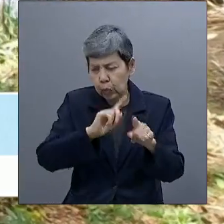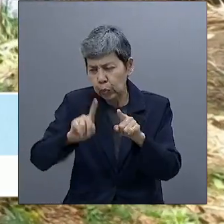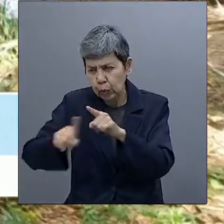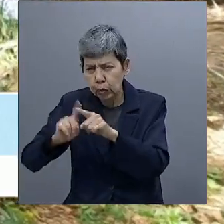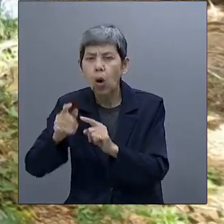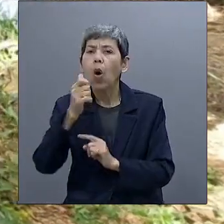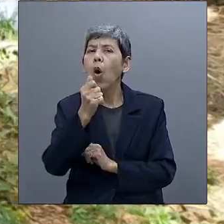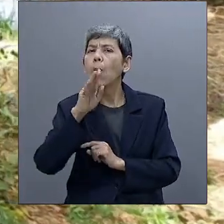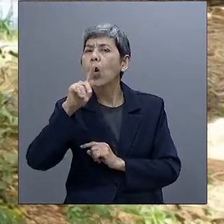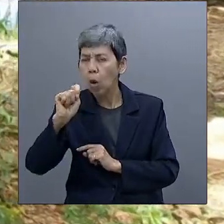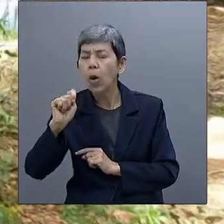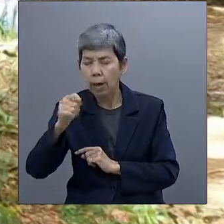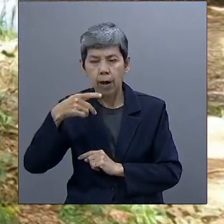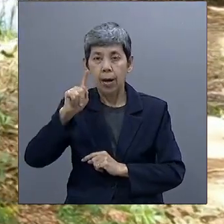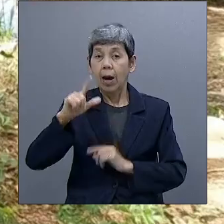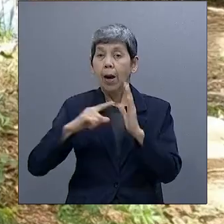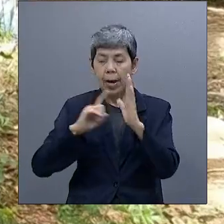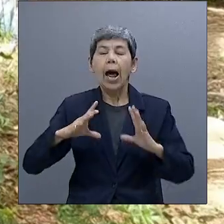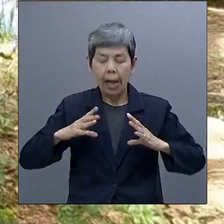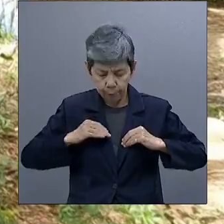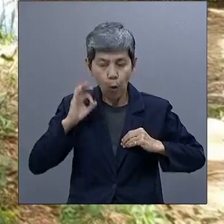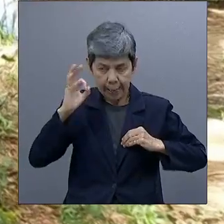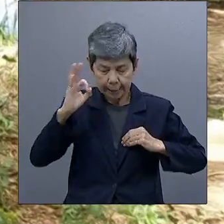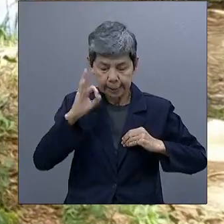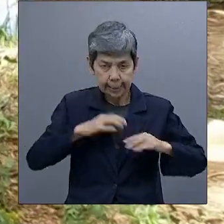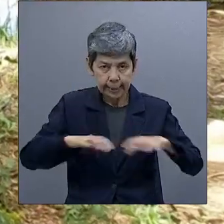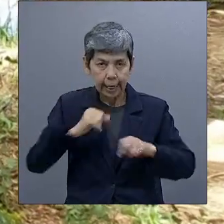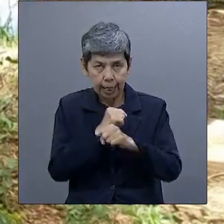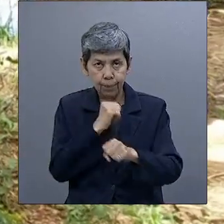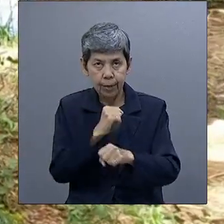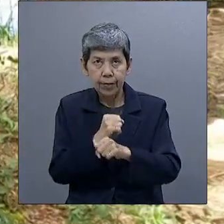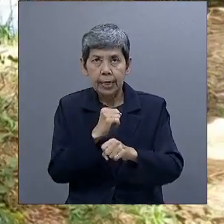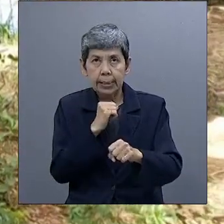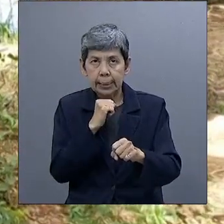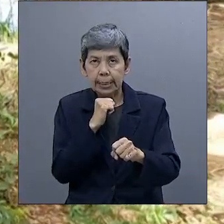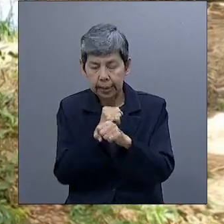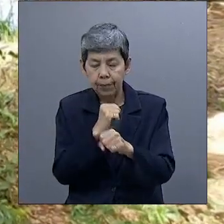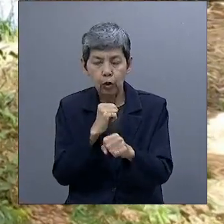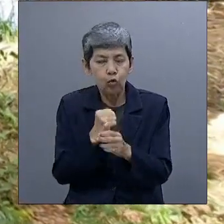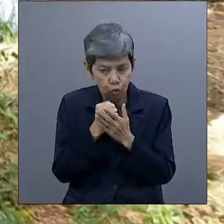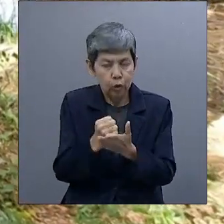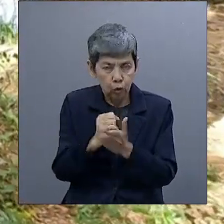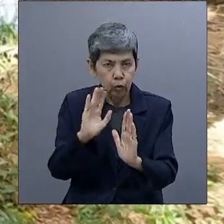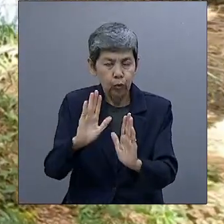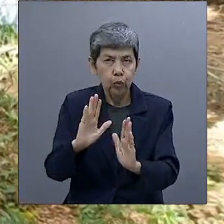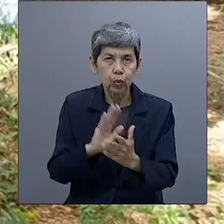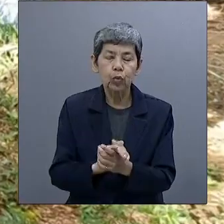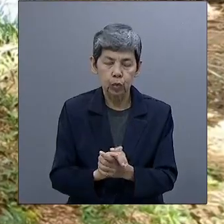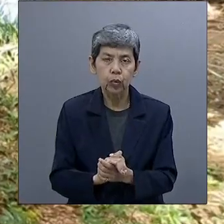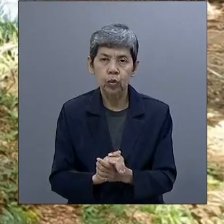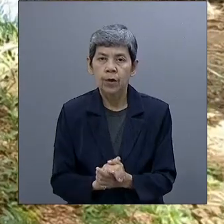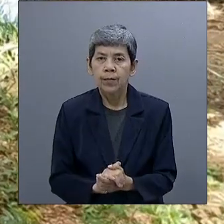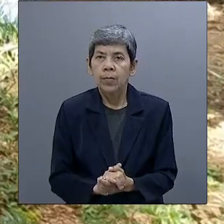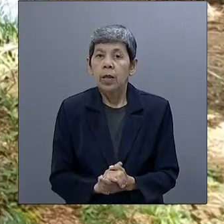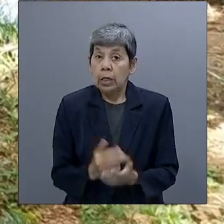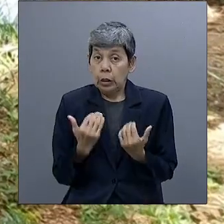บต.ปลัดเขาก็รับปากว่าจะสนับสนุนในเบื้องต้นนะ